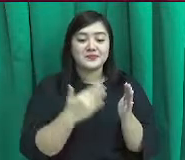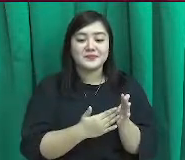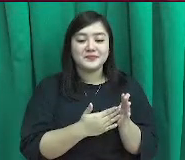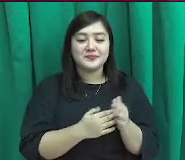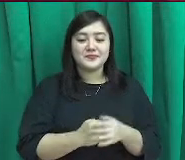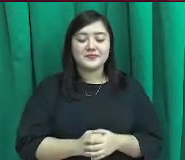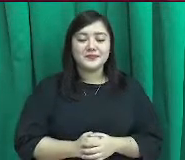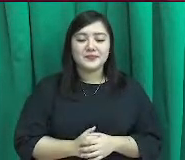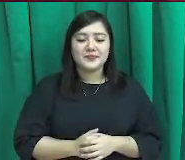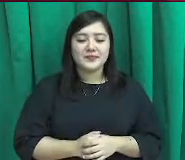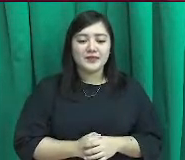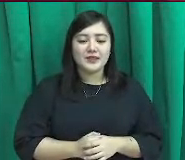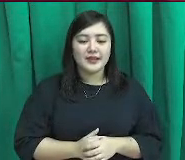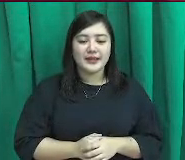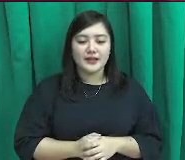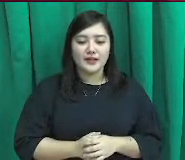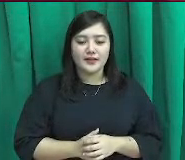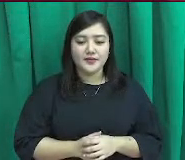kapatid,